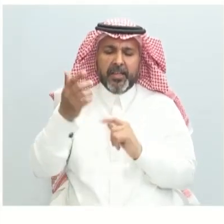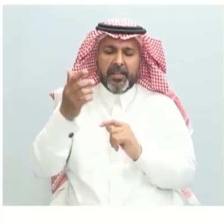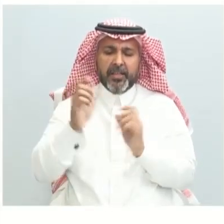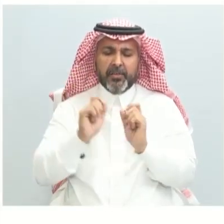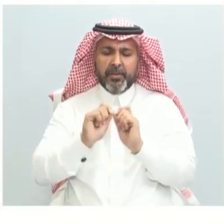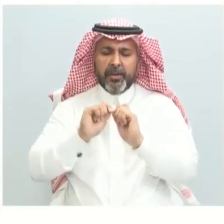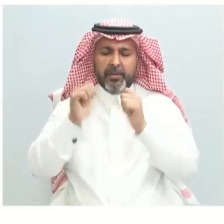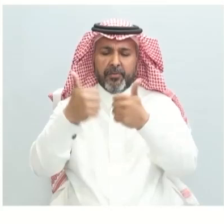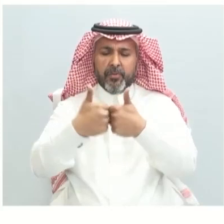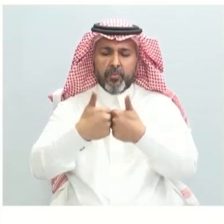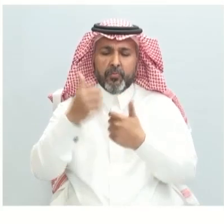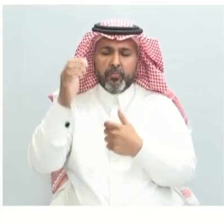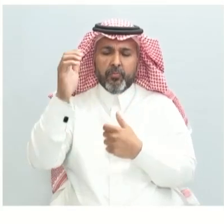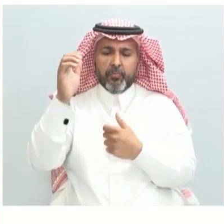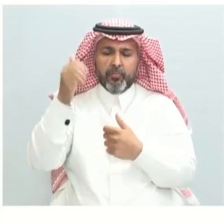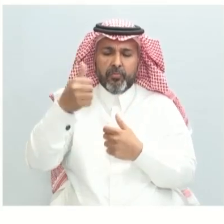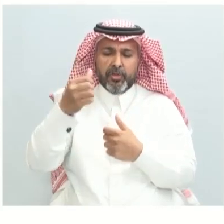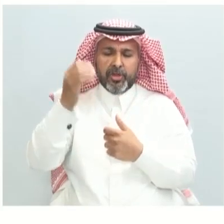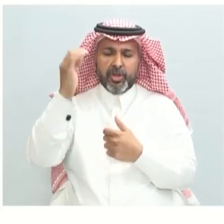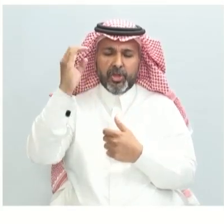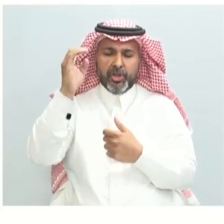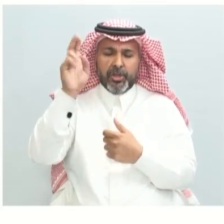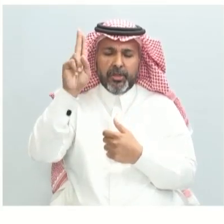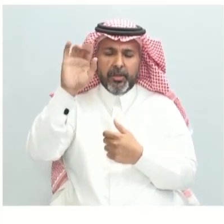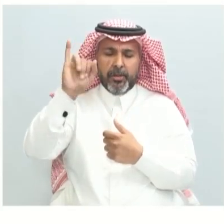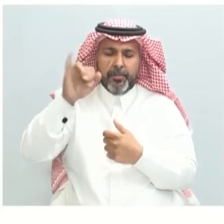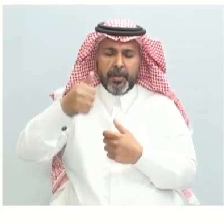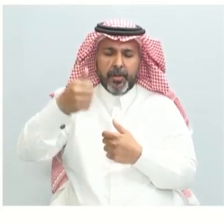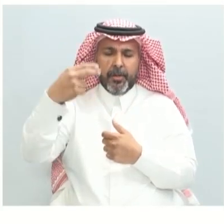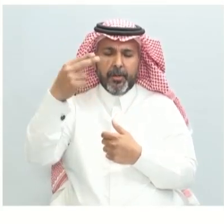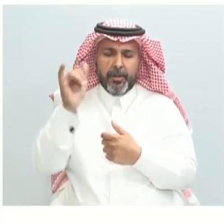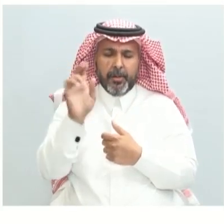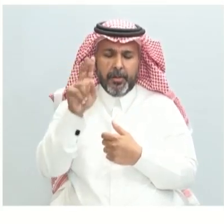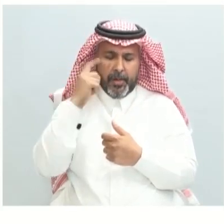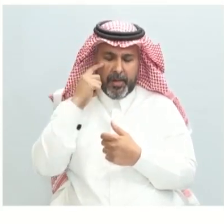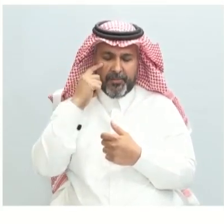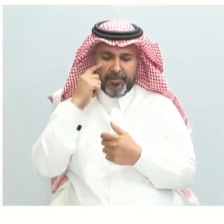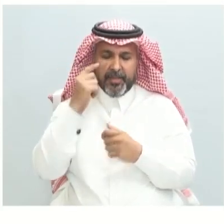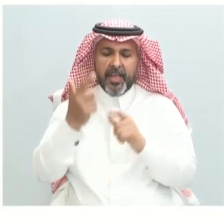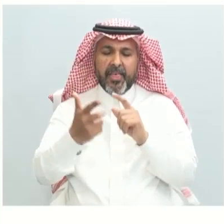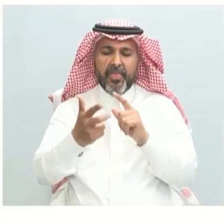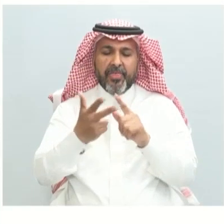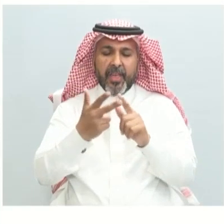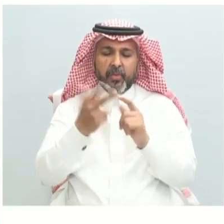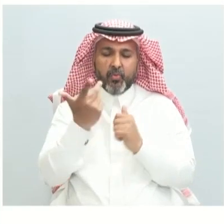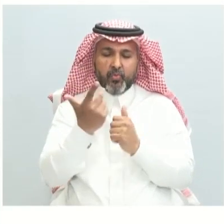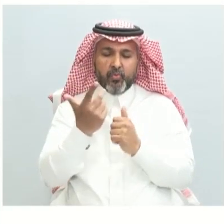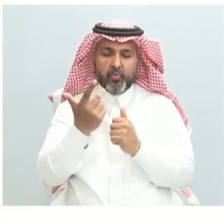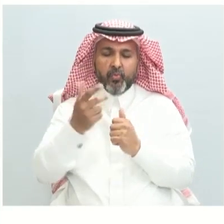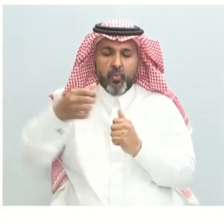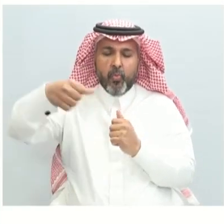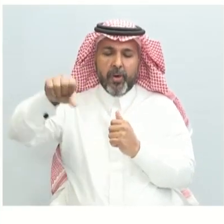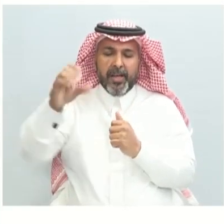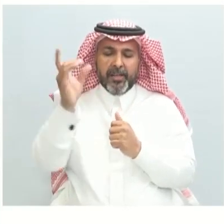ومسؤوليه وطنيه ومسؤوليه وطنيه المسؤوليه الذاتيه الشخصيه مثلنا